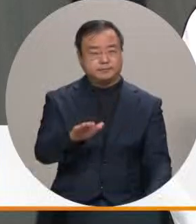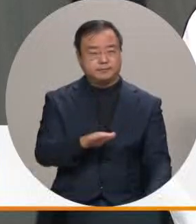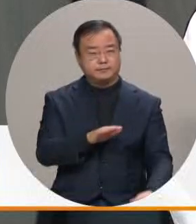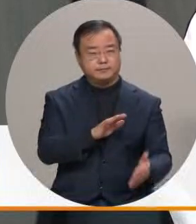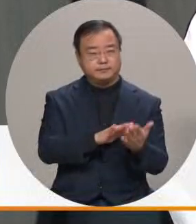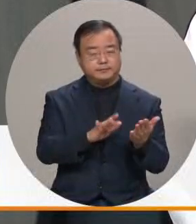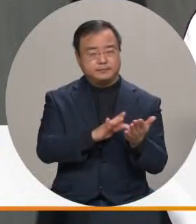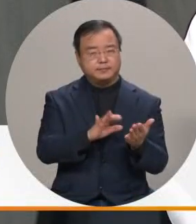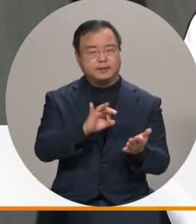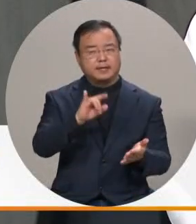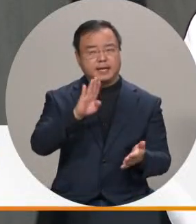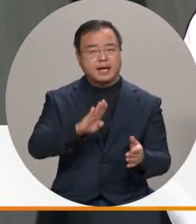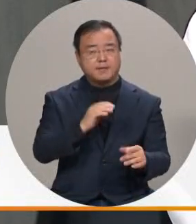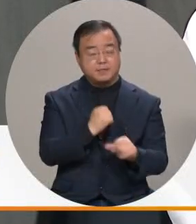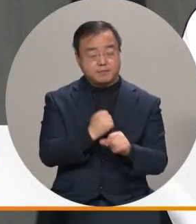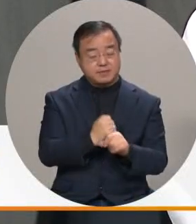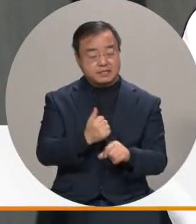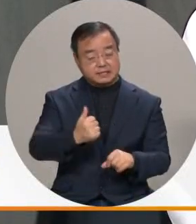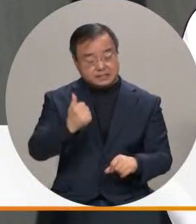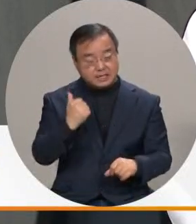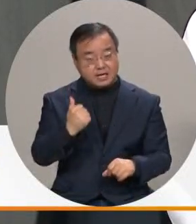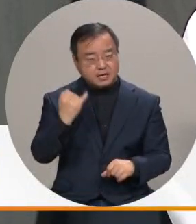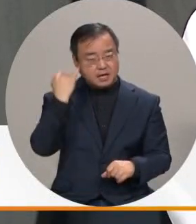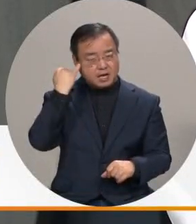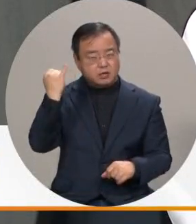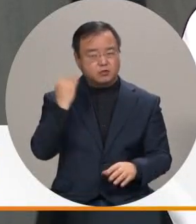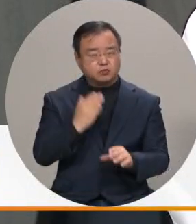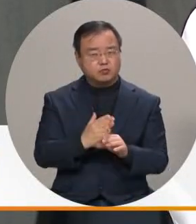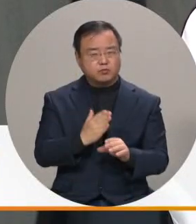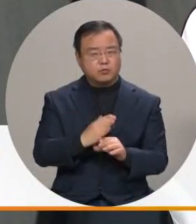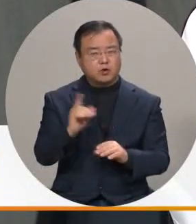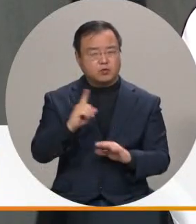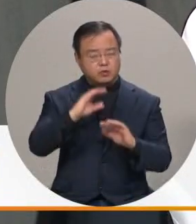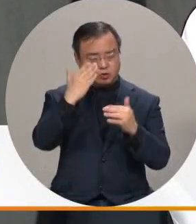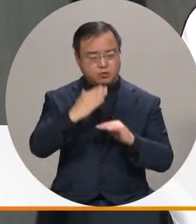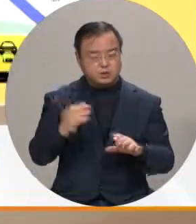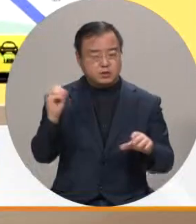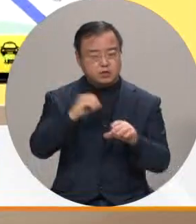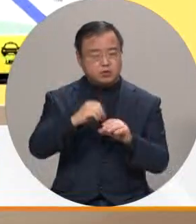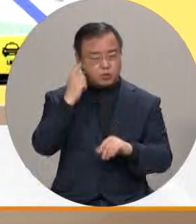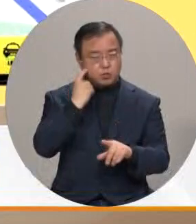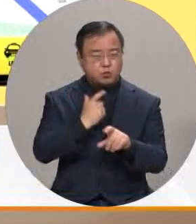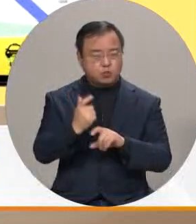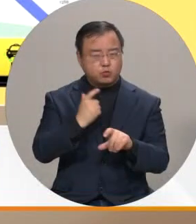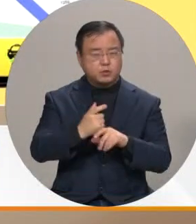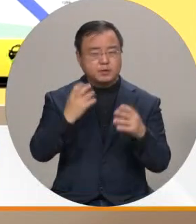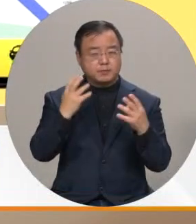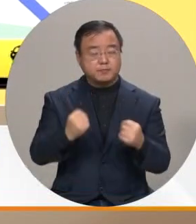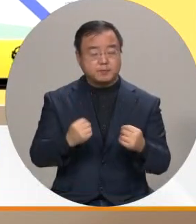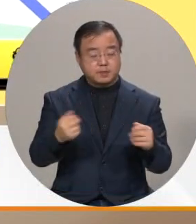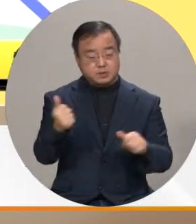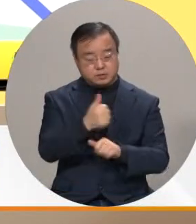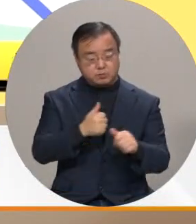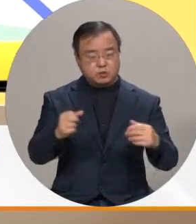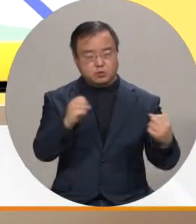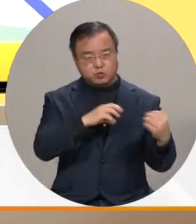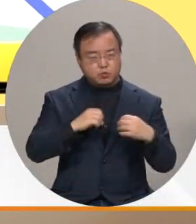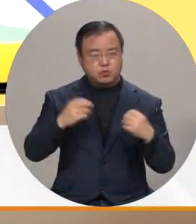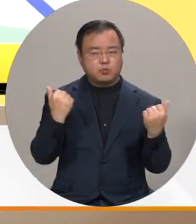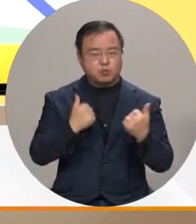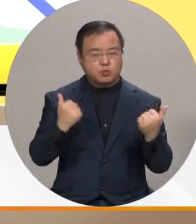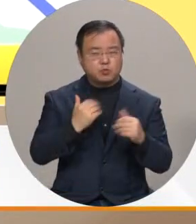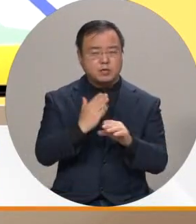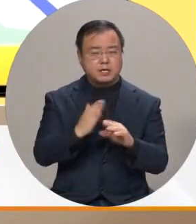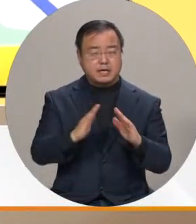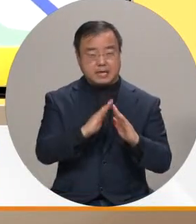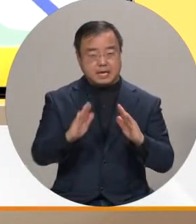개발하자는 아이디어였고 때문에 어떤 기능을 넣을지 고민하는 부분이 가장 어려웠던 거 같습니다 팀 원대가 회의를 하면서 실제 가정밖